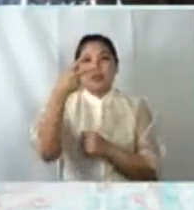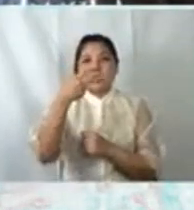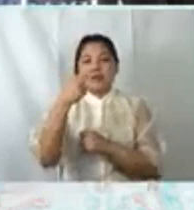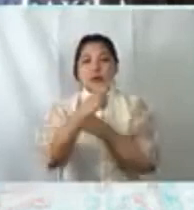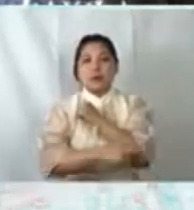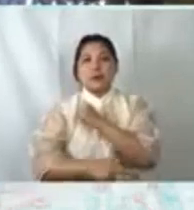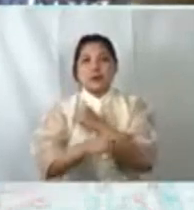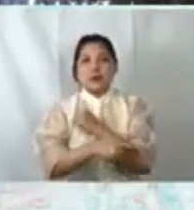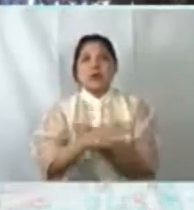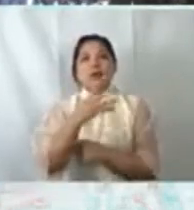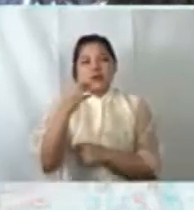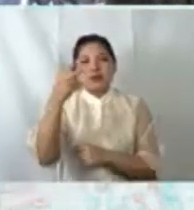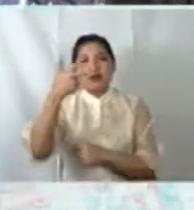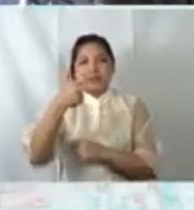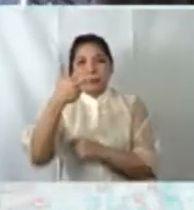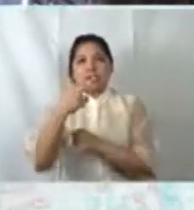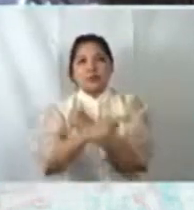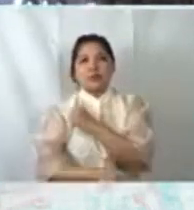Third Republic na